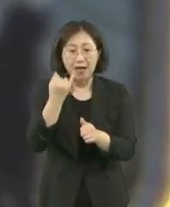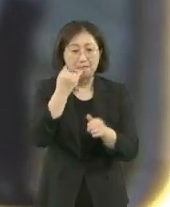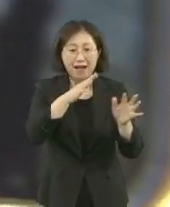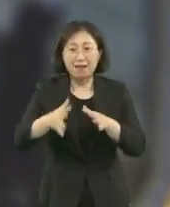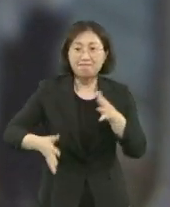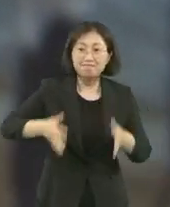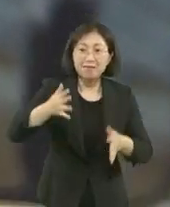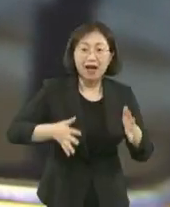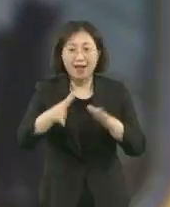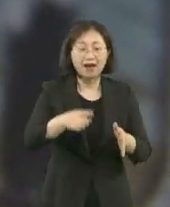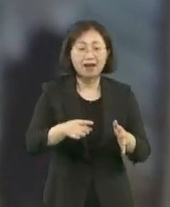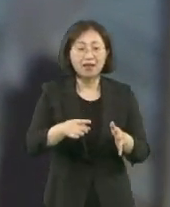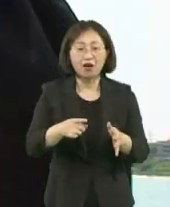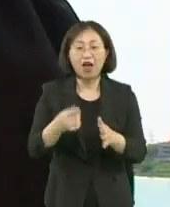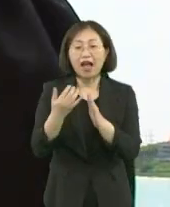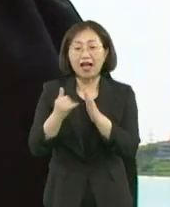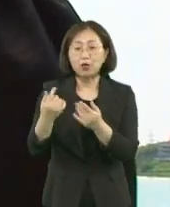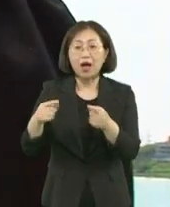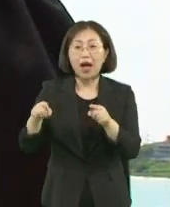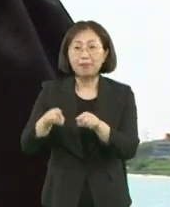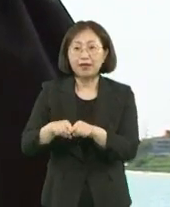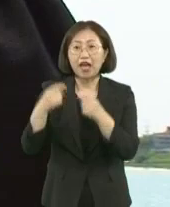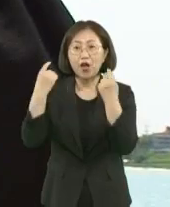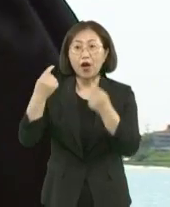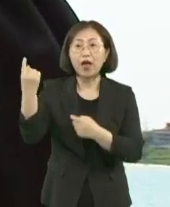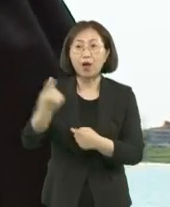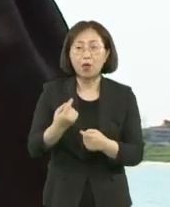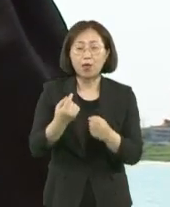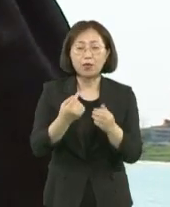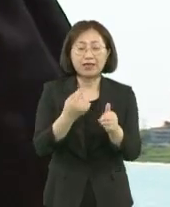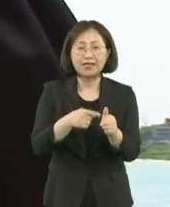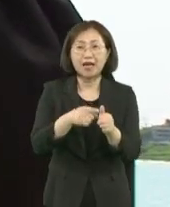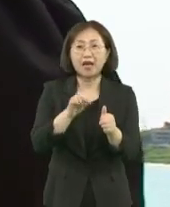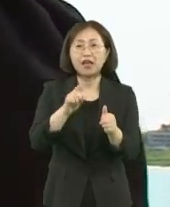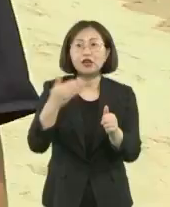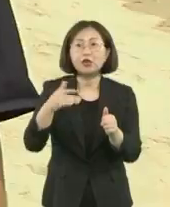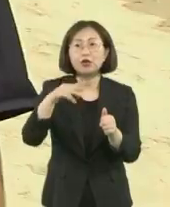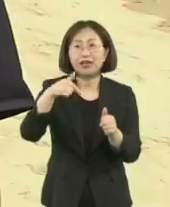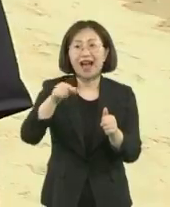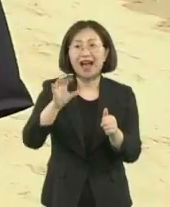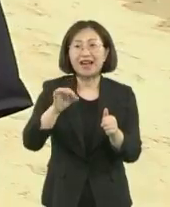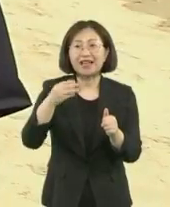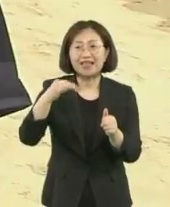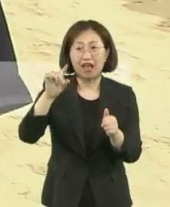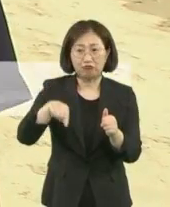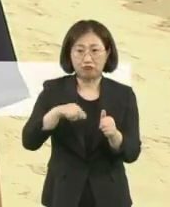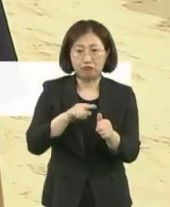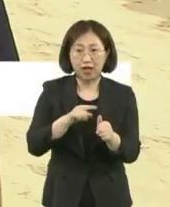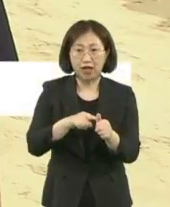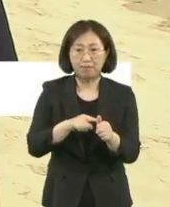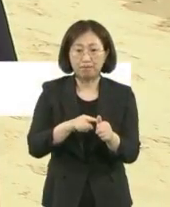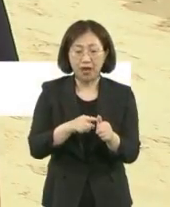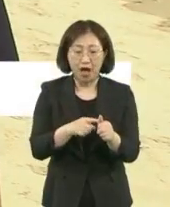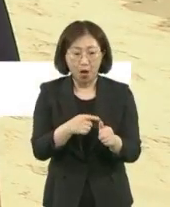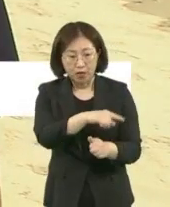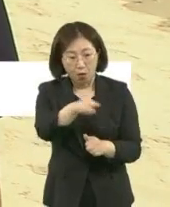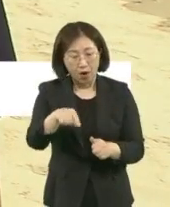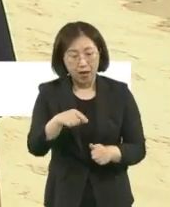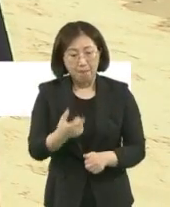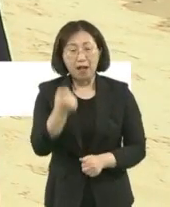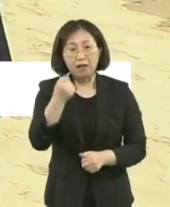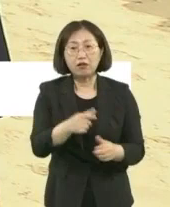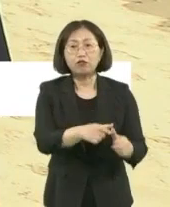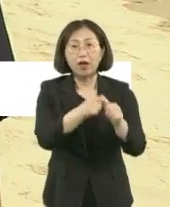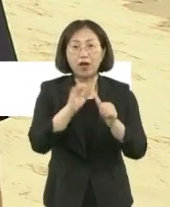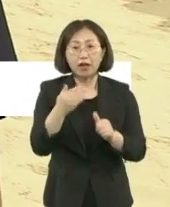뛰어들었습니다. 가족들과 여행 중이던 강태우 소방관이었습니다. 아, 이제 빨리 좀 구해야겠다. 사람이